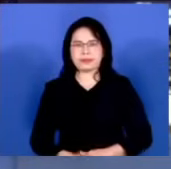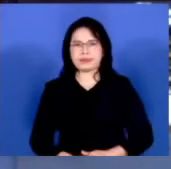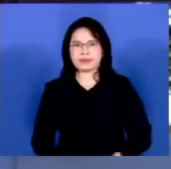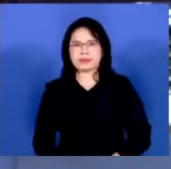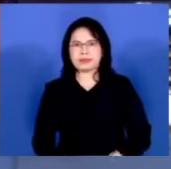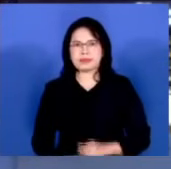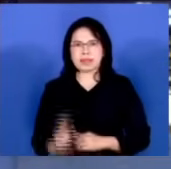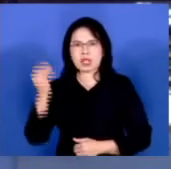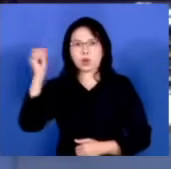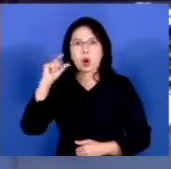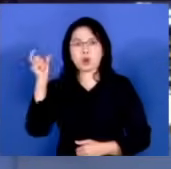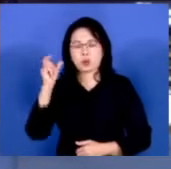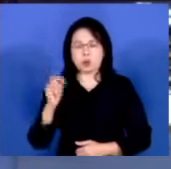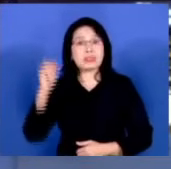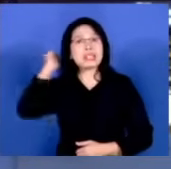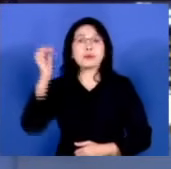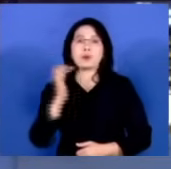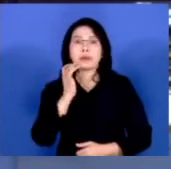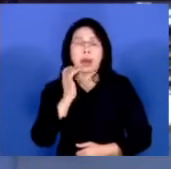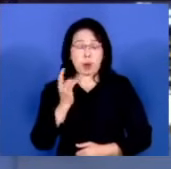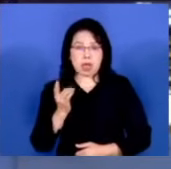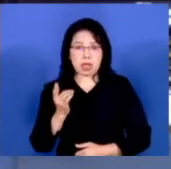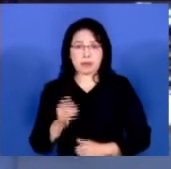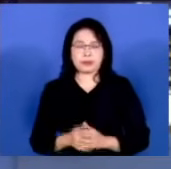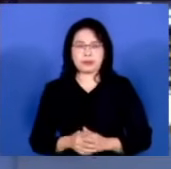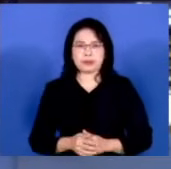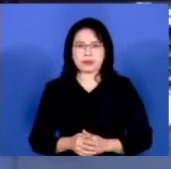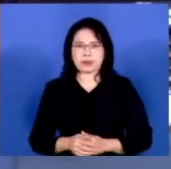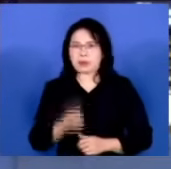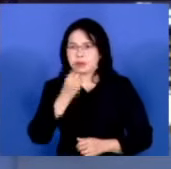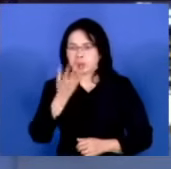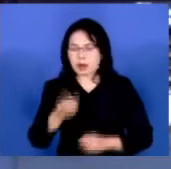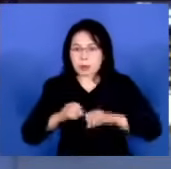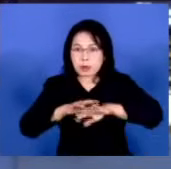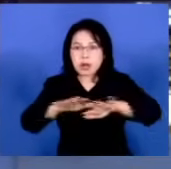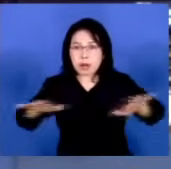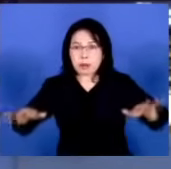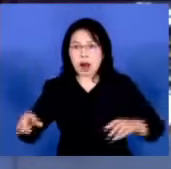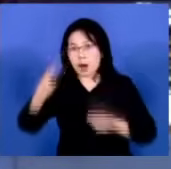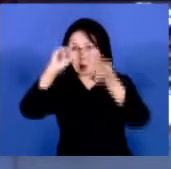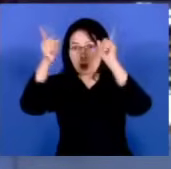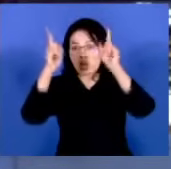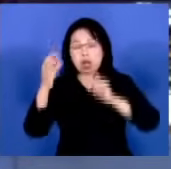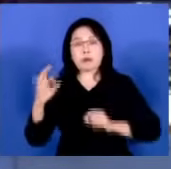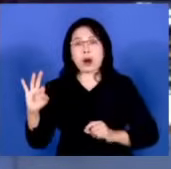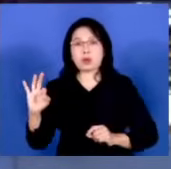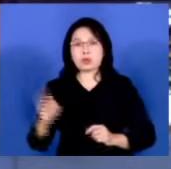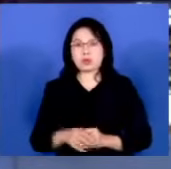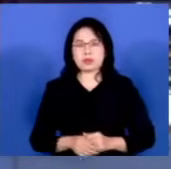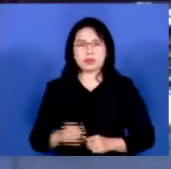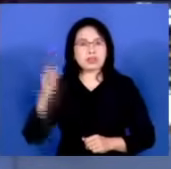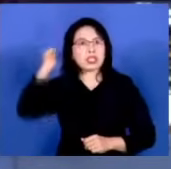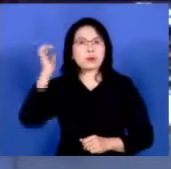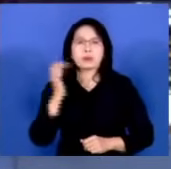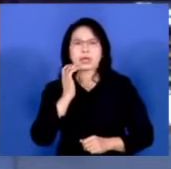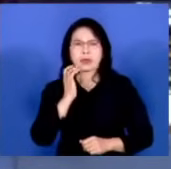ketua umum PDI Perjuangan Megawati soekarnori angkat suara merespon perkembangan politik terbaru ya Megawati juga meminta agar tidak terjadi